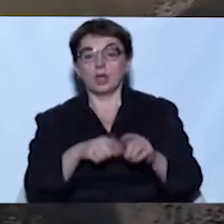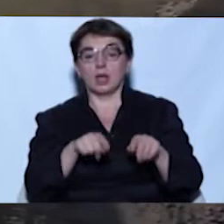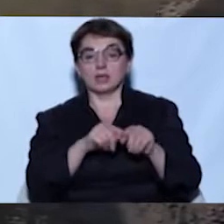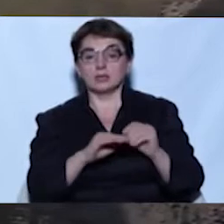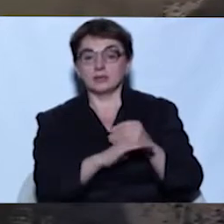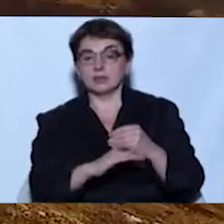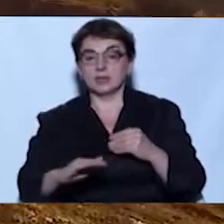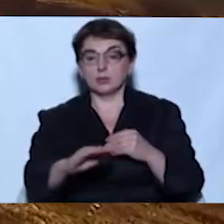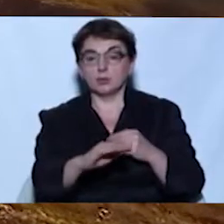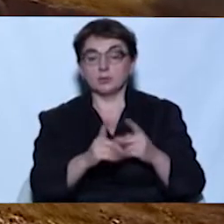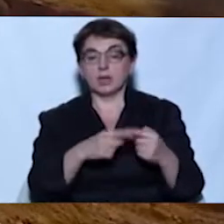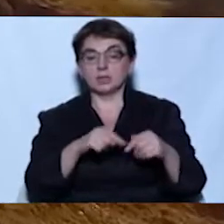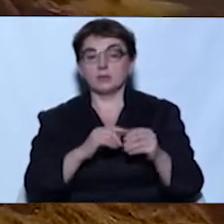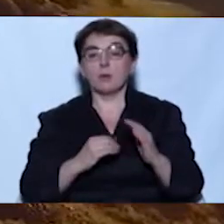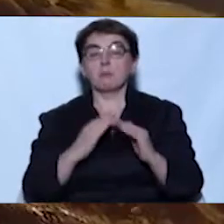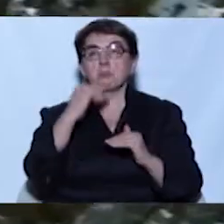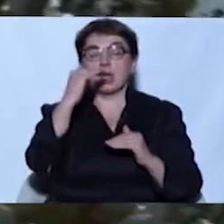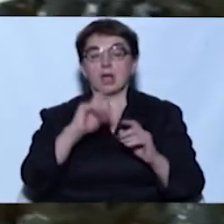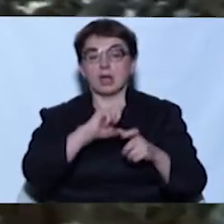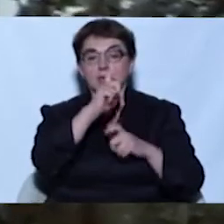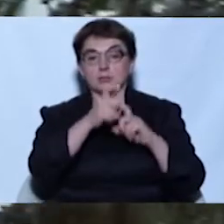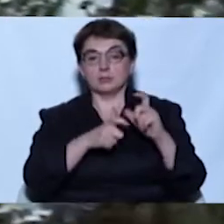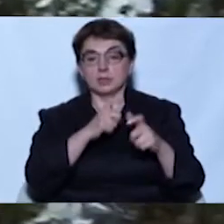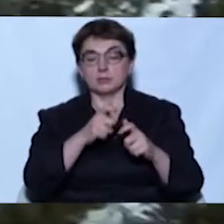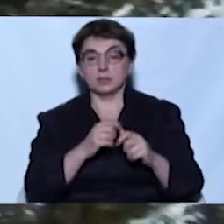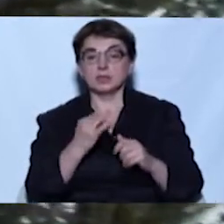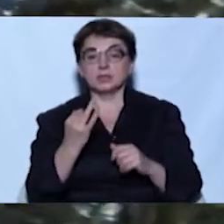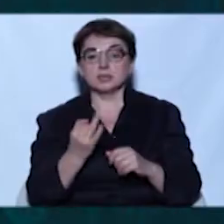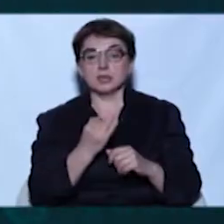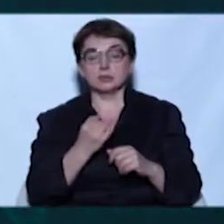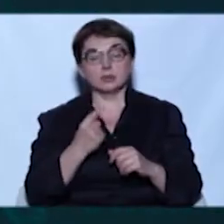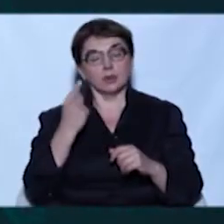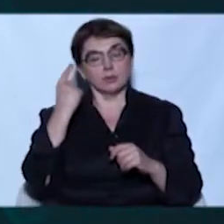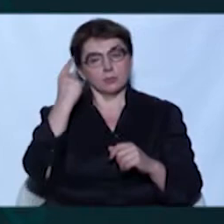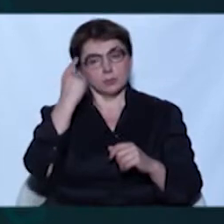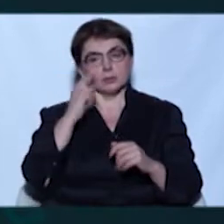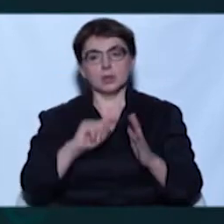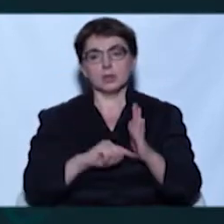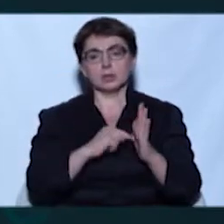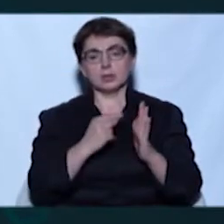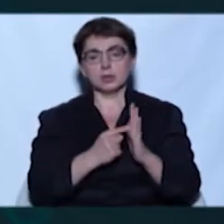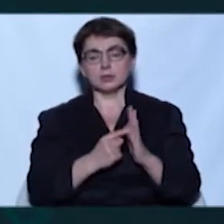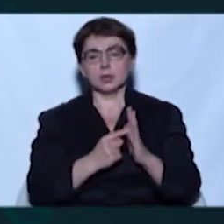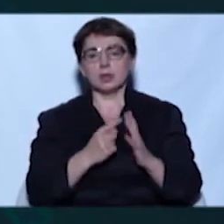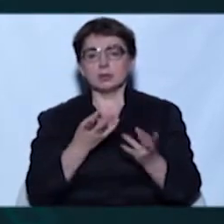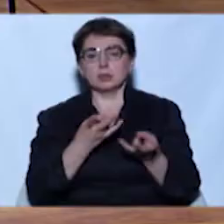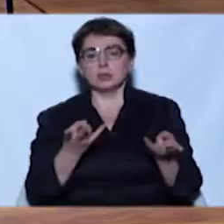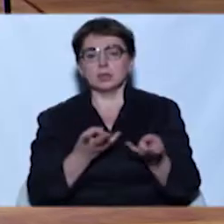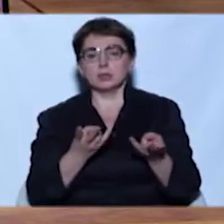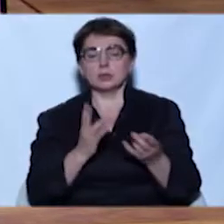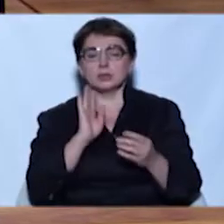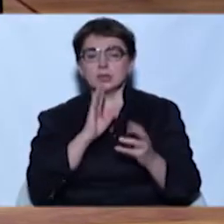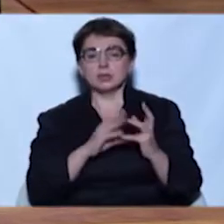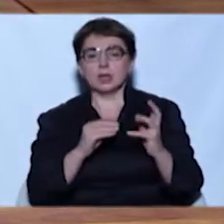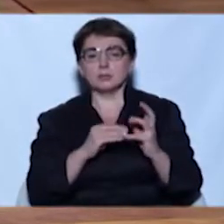მაღლობებით და მაღალი მთებითაც. Საინტერესოა და ალბათ დაგიჩნდებოდათ ესეთი კითხვა, რაში გვჭირდება ამ